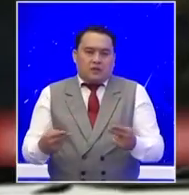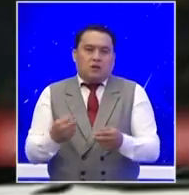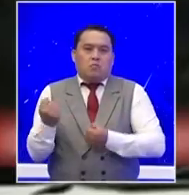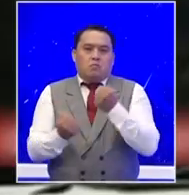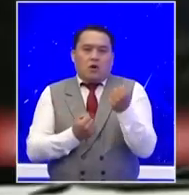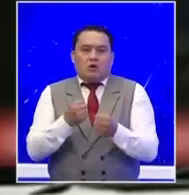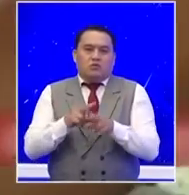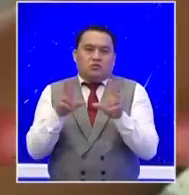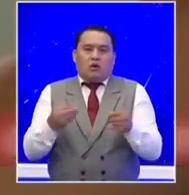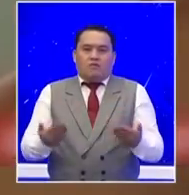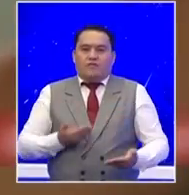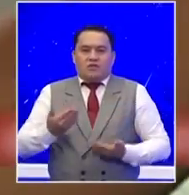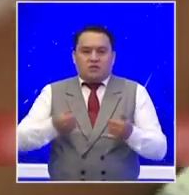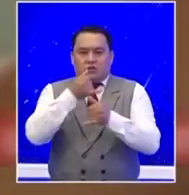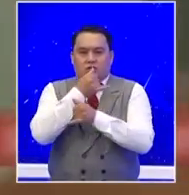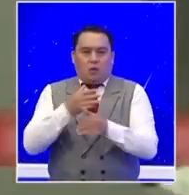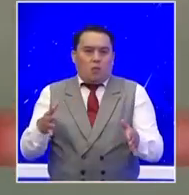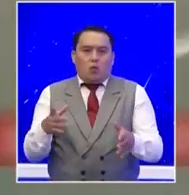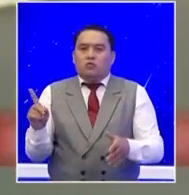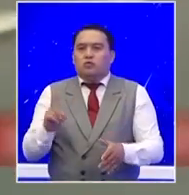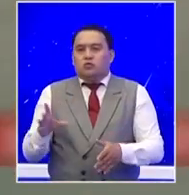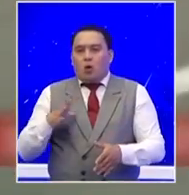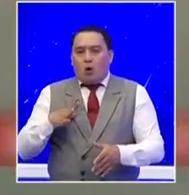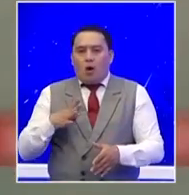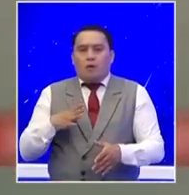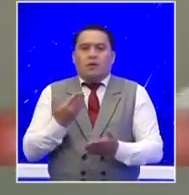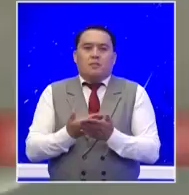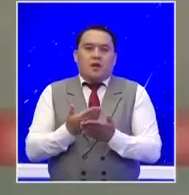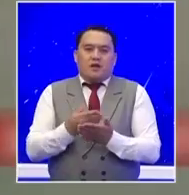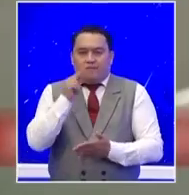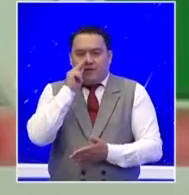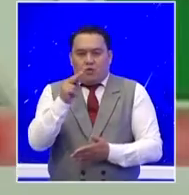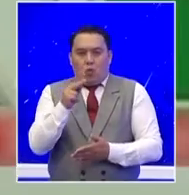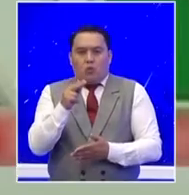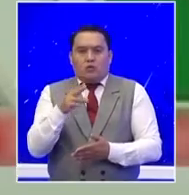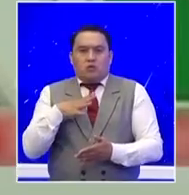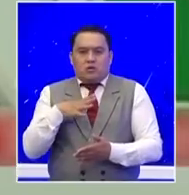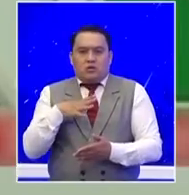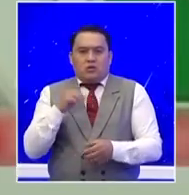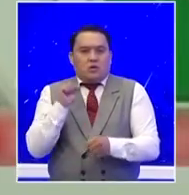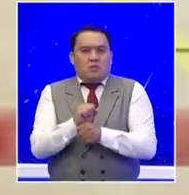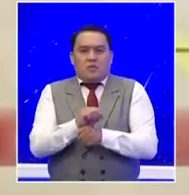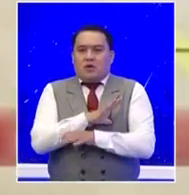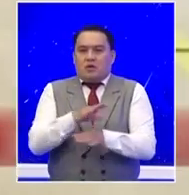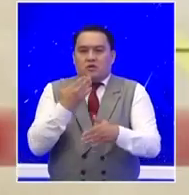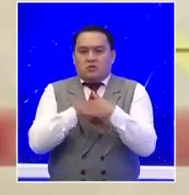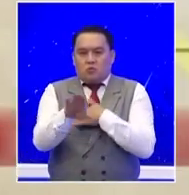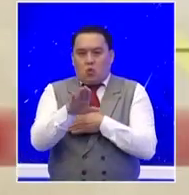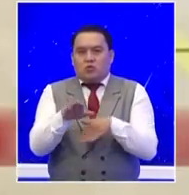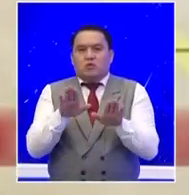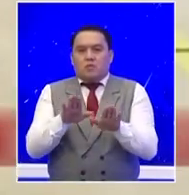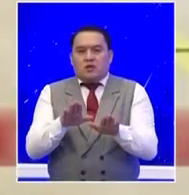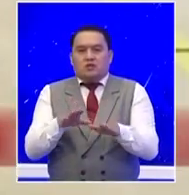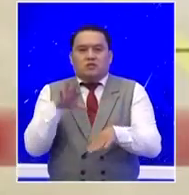очевидцев, шансов выжить у несчастного не было. Более того, предполагаемый виновник аварии даже не притормозил и скрылся с места.